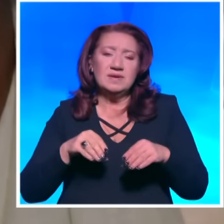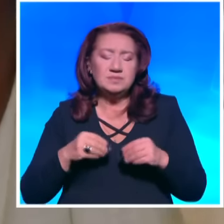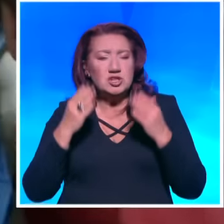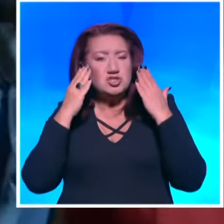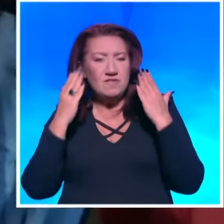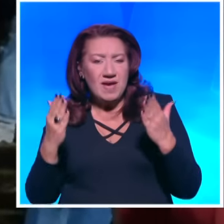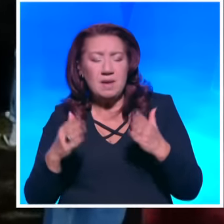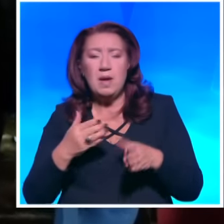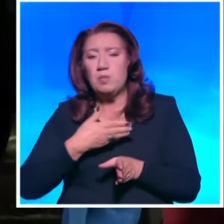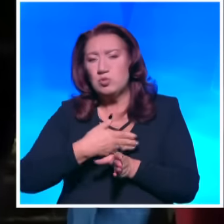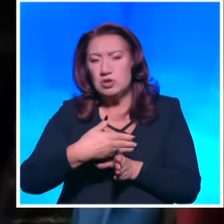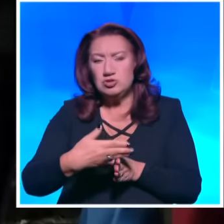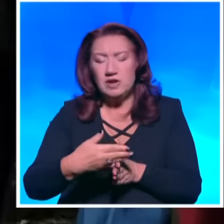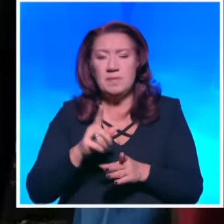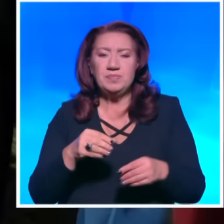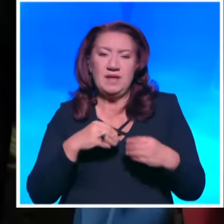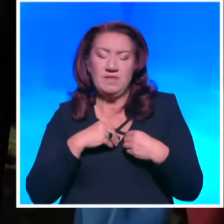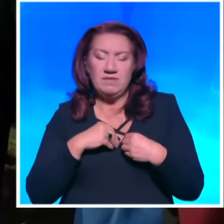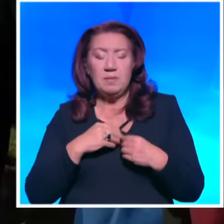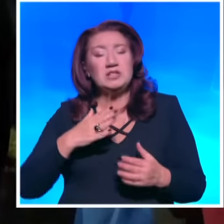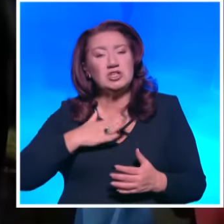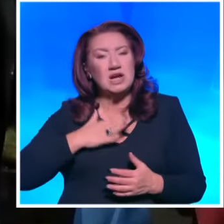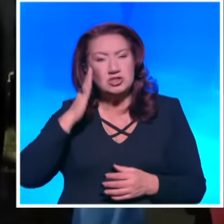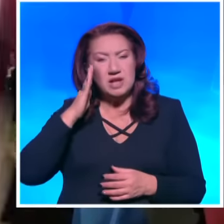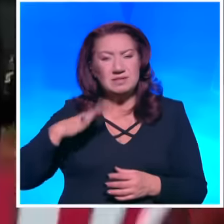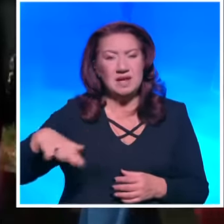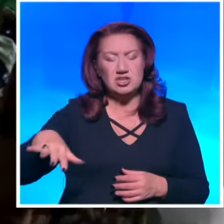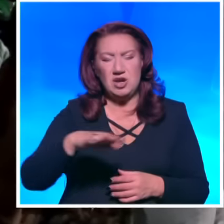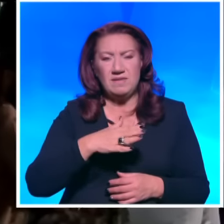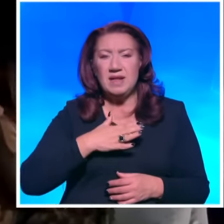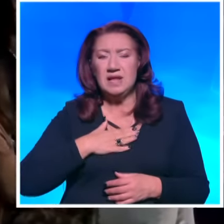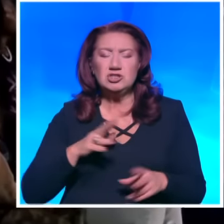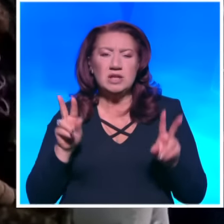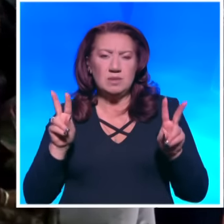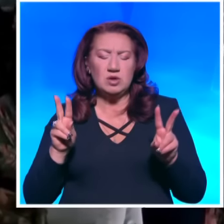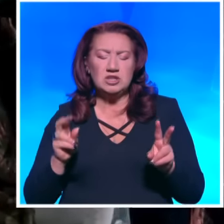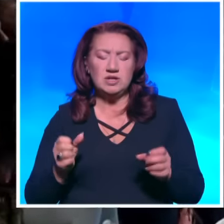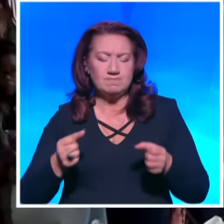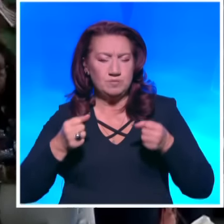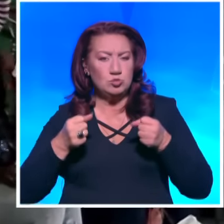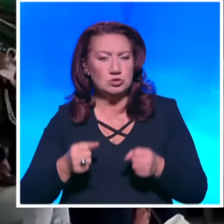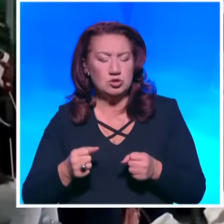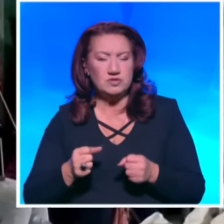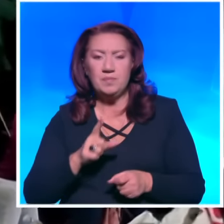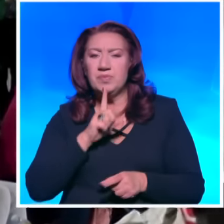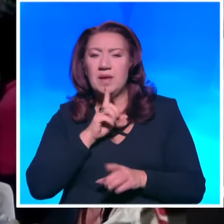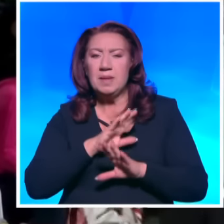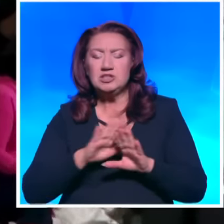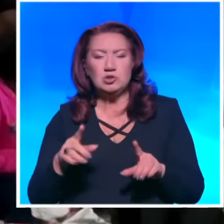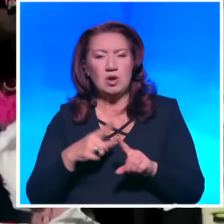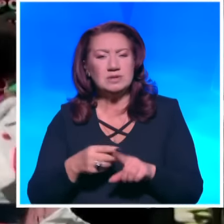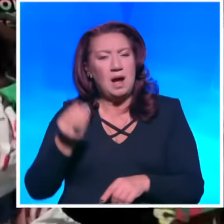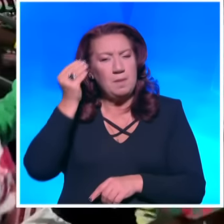продължим напред и да се уверим, че нашата страна и нашата демокрация е устойчива. Мълчанието на Харис напомни за 2016